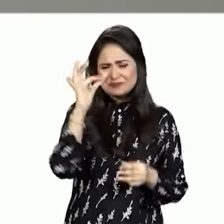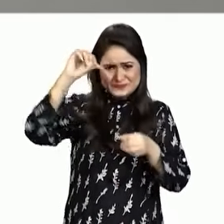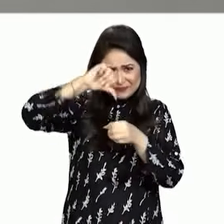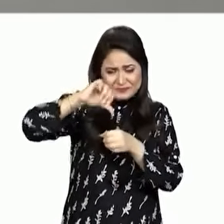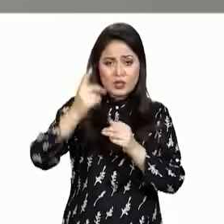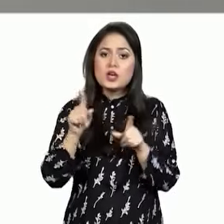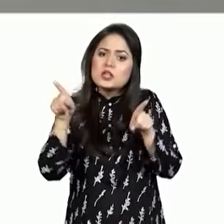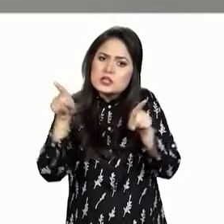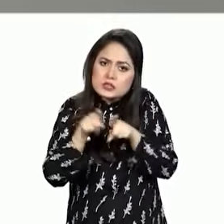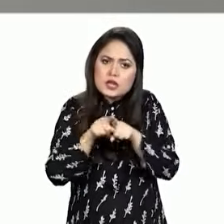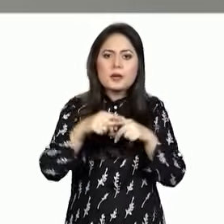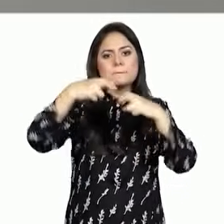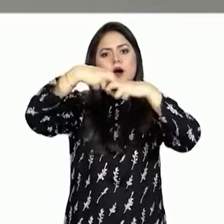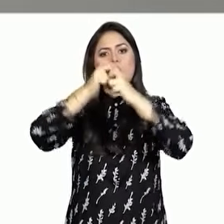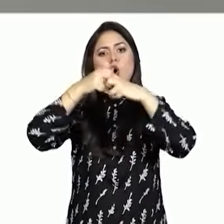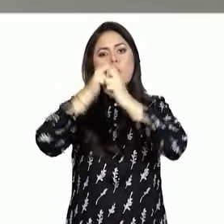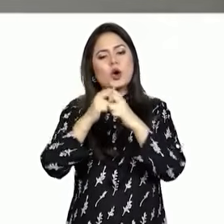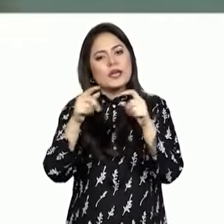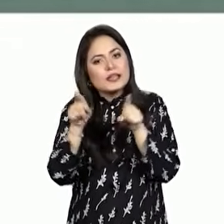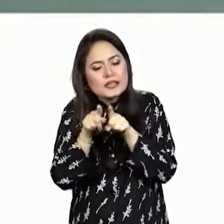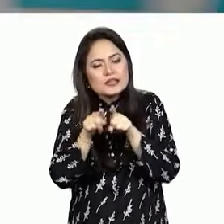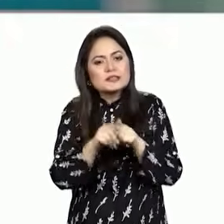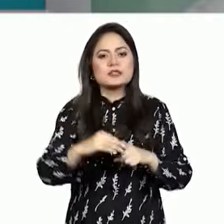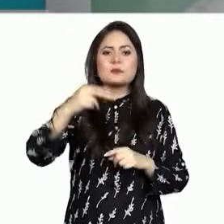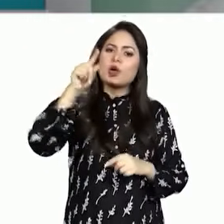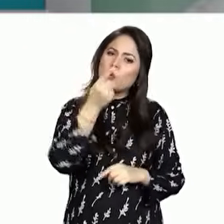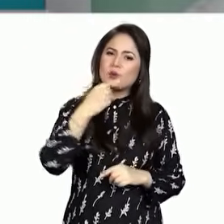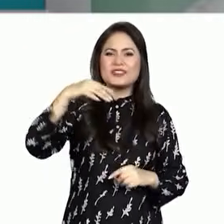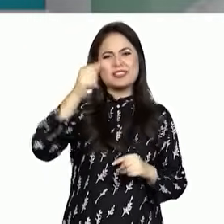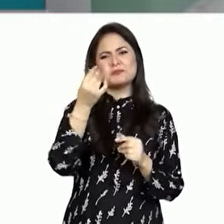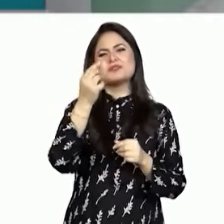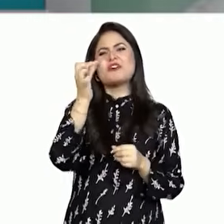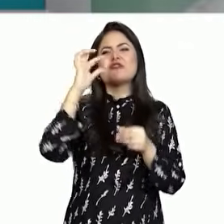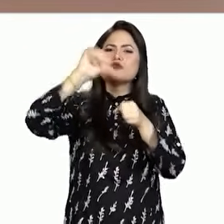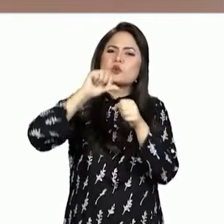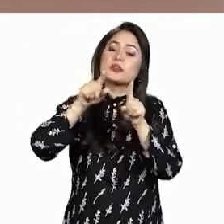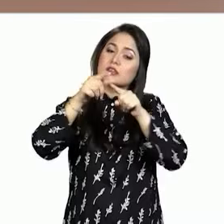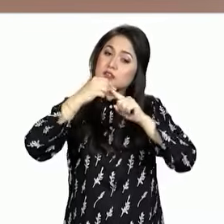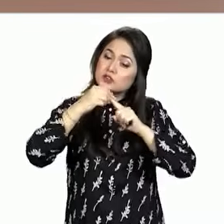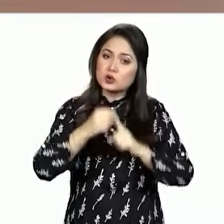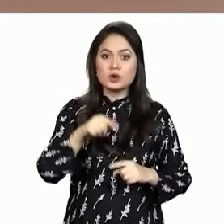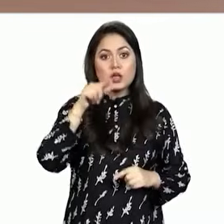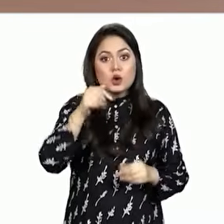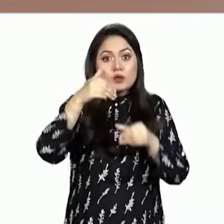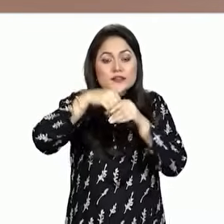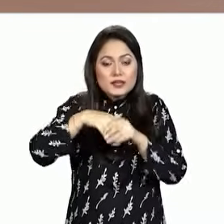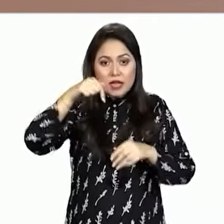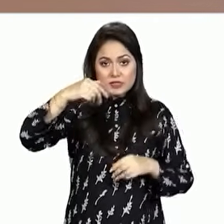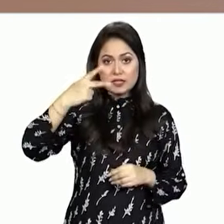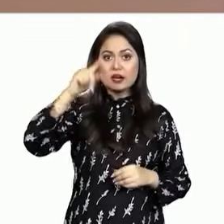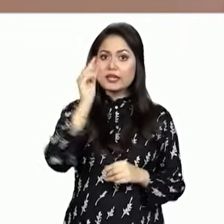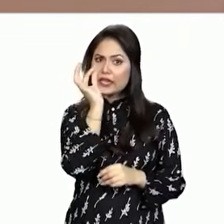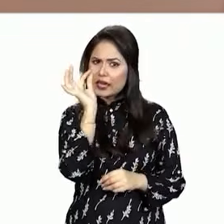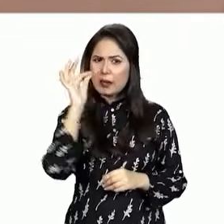ہے، اسی طرح جوڑوں کی مسلسل حرکت کے لیے انہیں بھی لیبریکنٹس کی ضرورت ہوتی ہے۔ جوائنٹ کیپسول کے اندر کی ایک جھلی